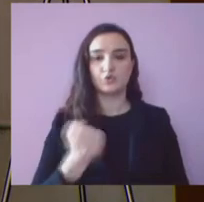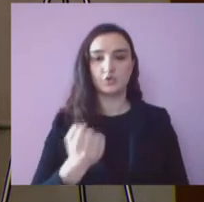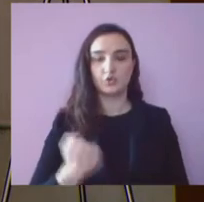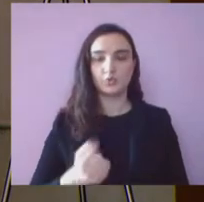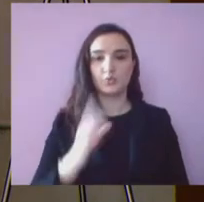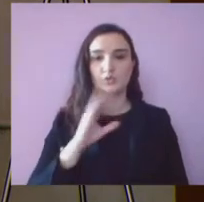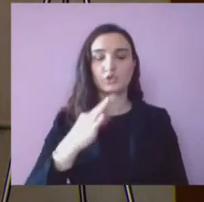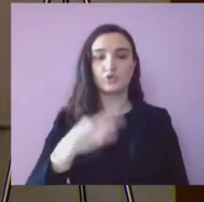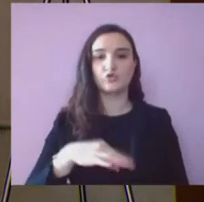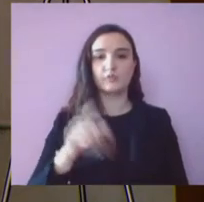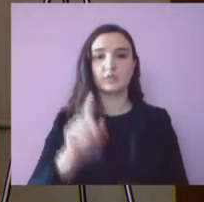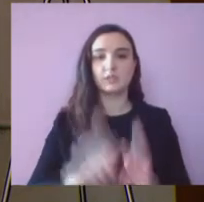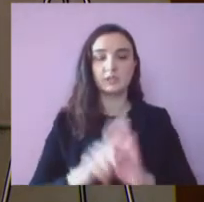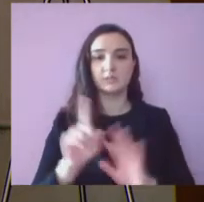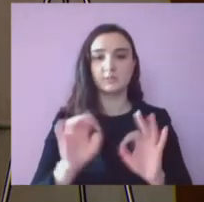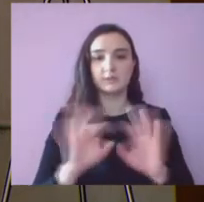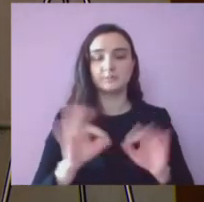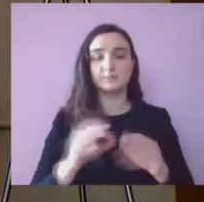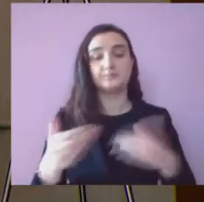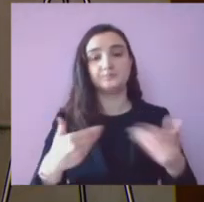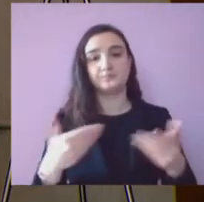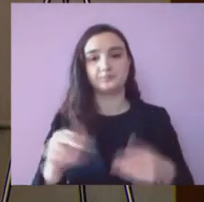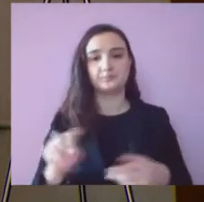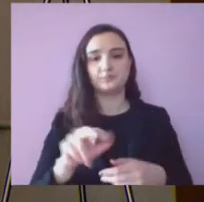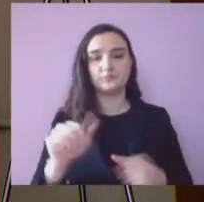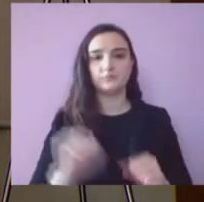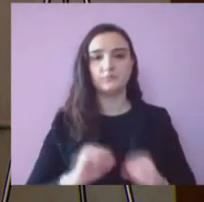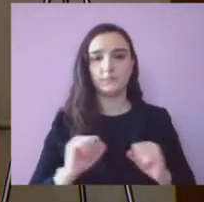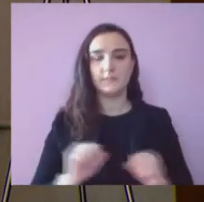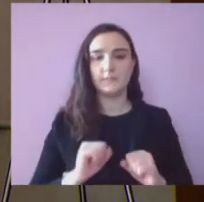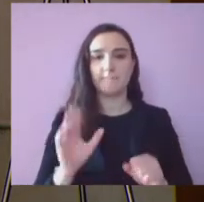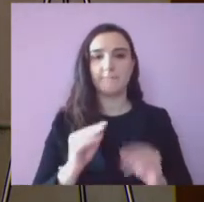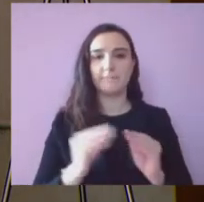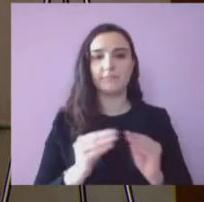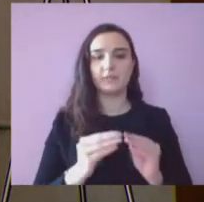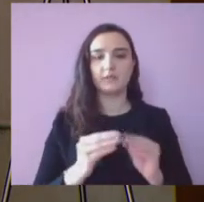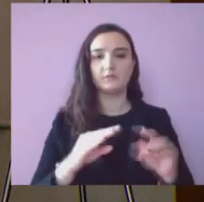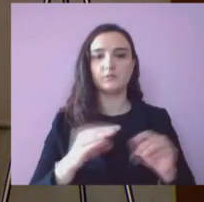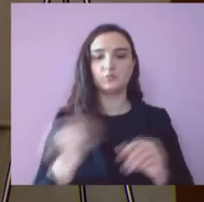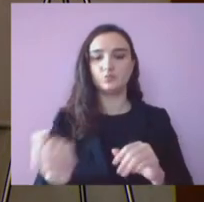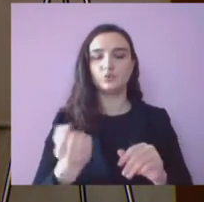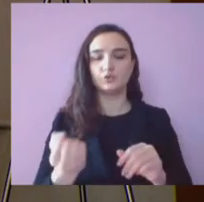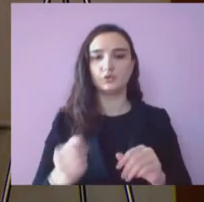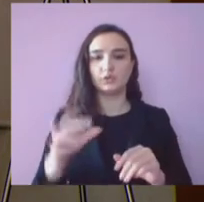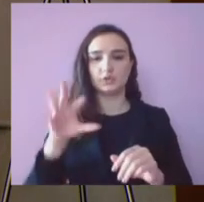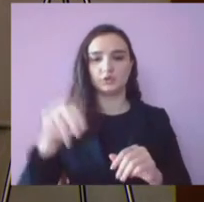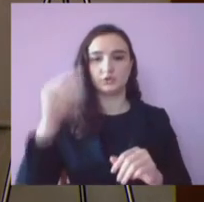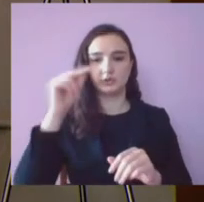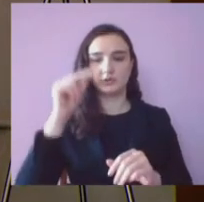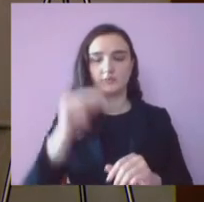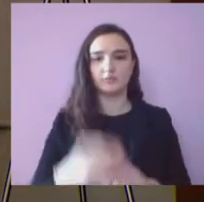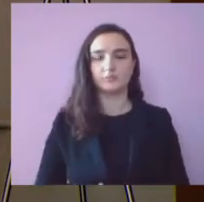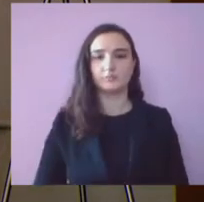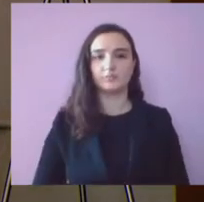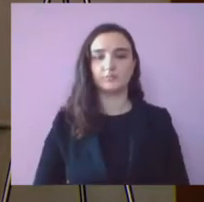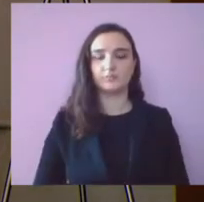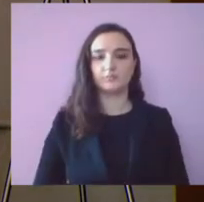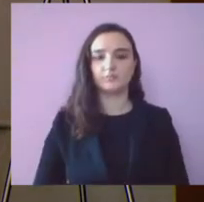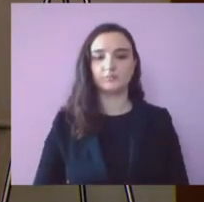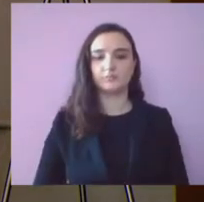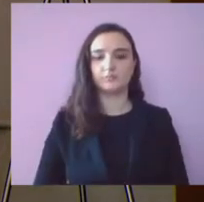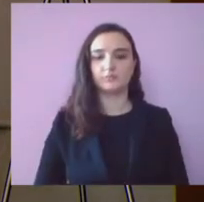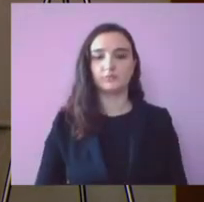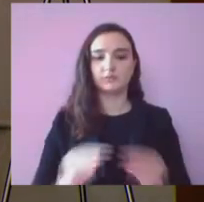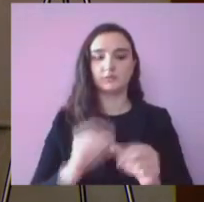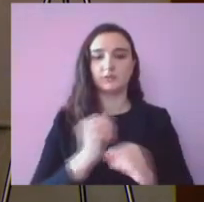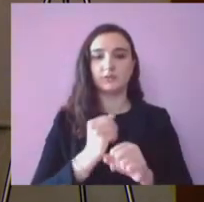იწყებს სიარულს, როგორც ცდილობს იგივე უჯრა და მისი შიგთავსი შეისწავლოს. იგივე საკეთებს ბავში,